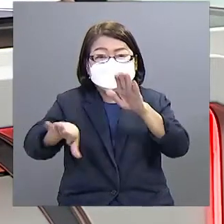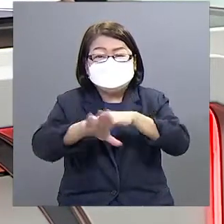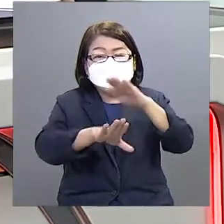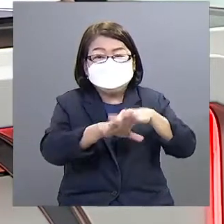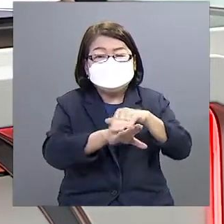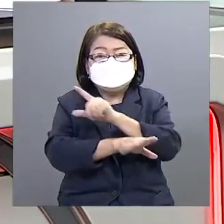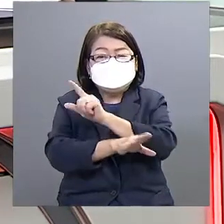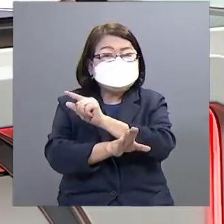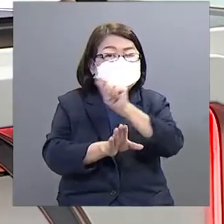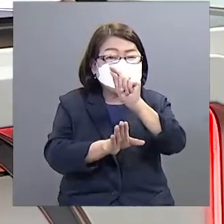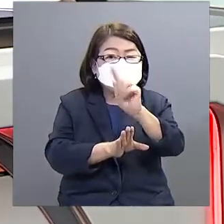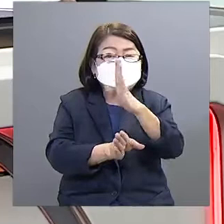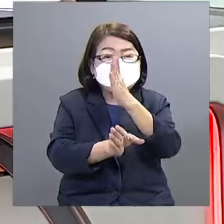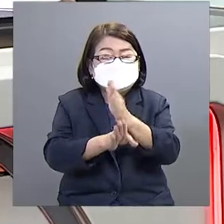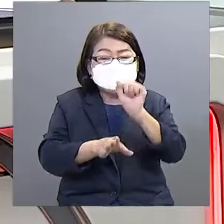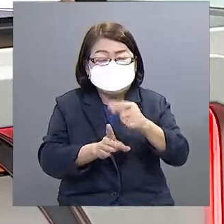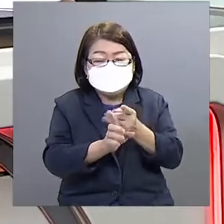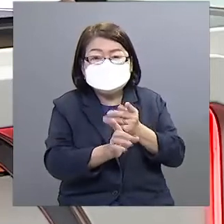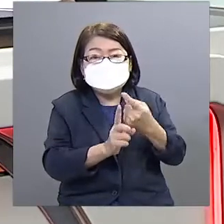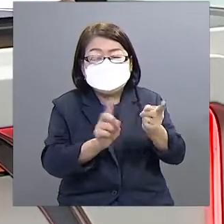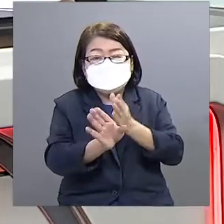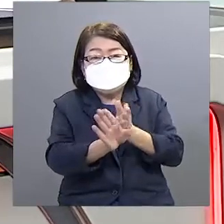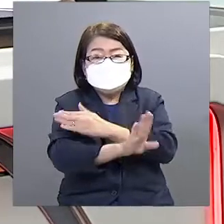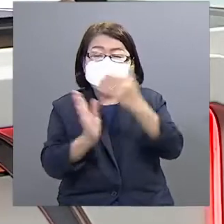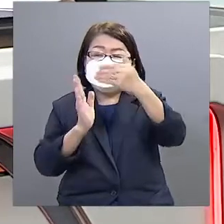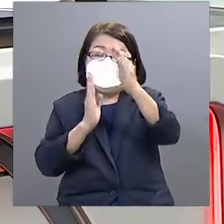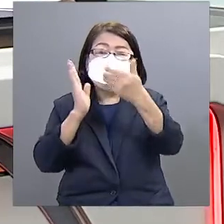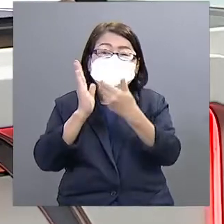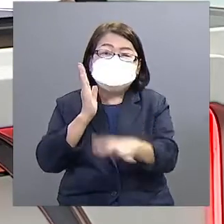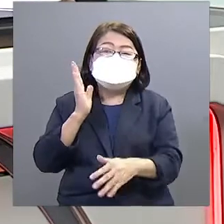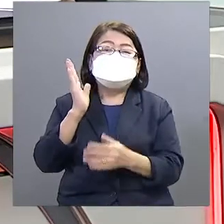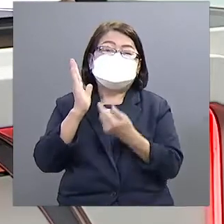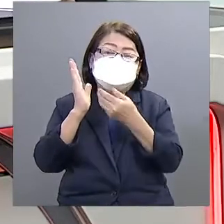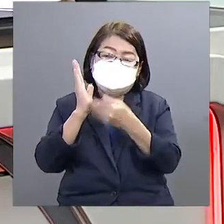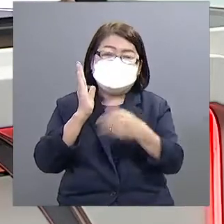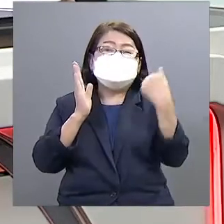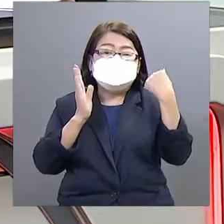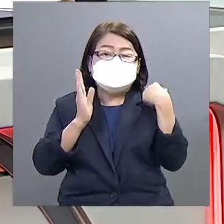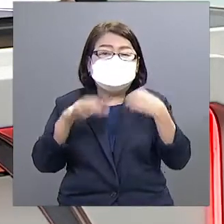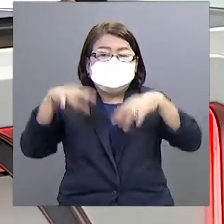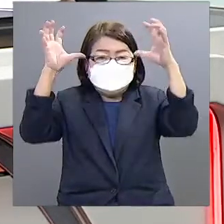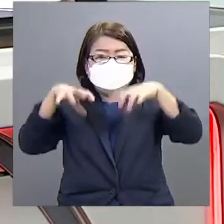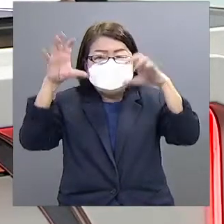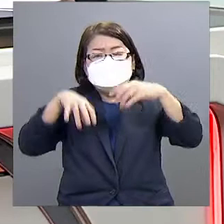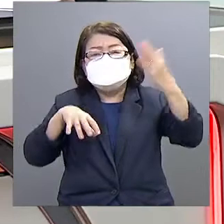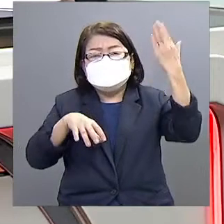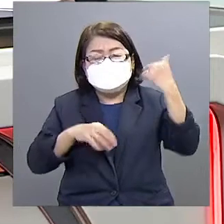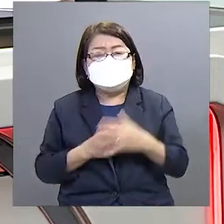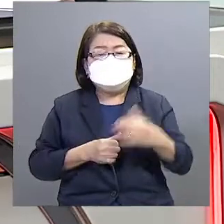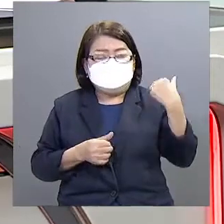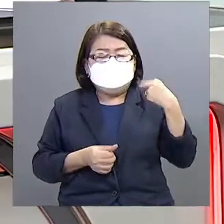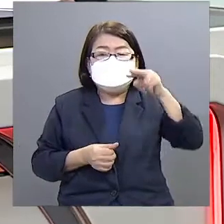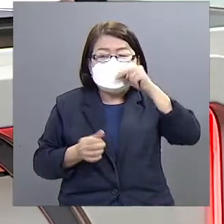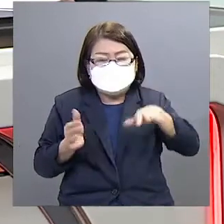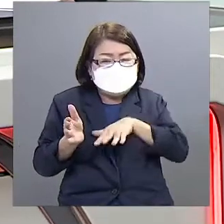น้ำฝนสะสมก่อนหน้านี้ทั้งในภาคเหนืออีสานและภาคตะวันออกในบางจังหวัดคงต้องติดตามนะคะมีแม่น้ำหลายสายเลยที่แนว